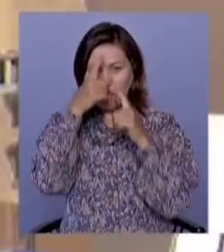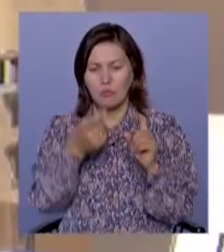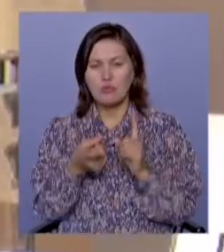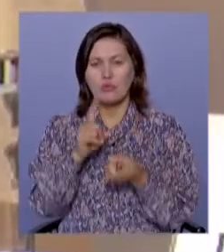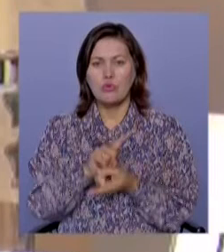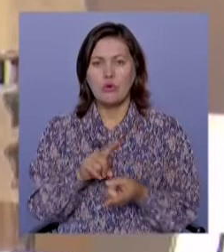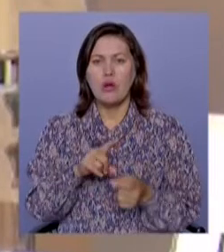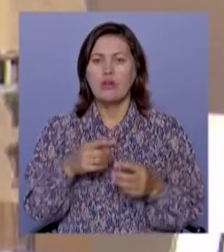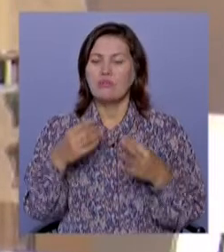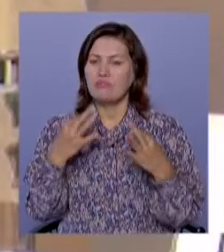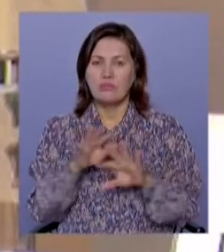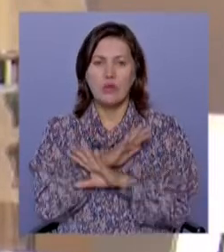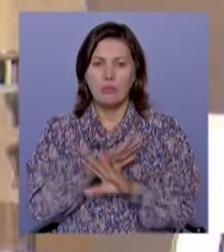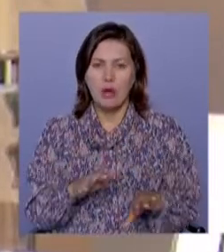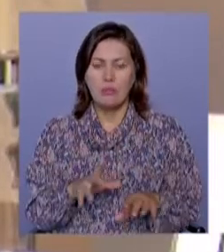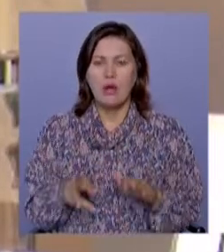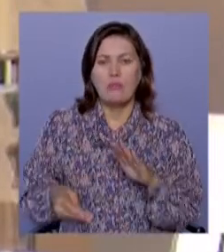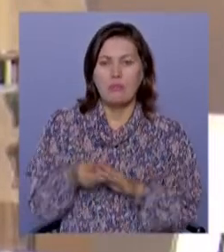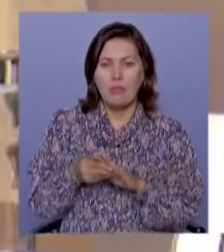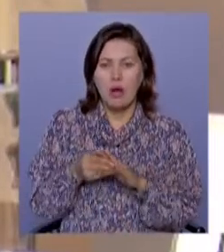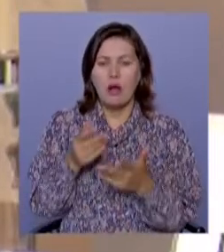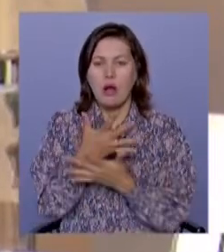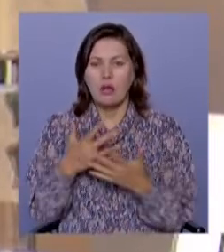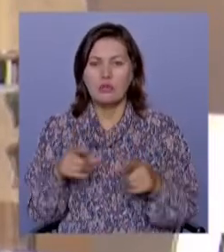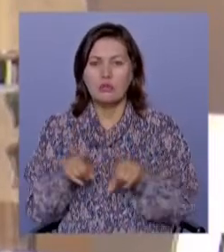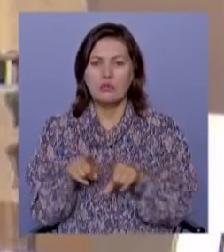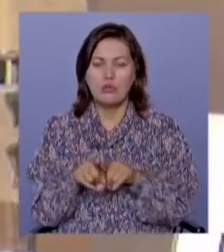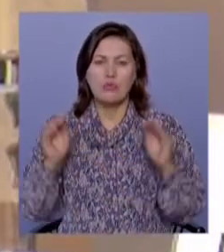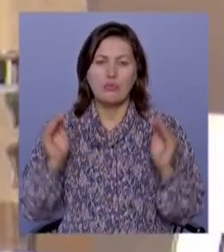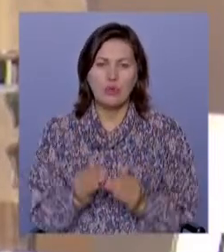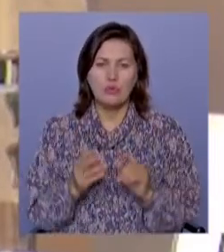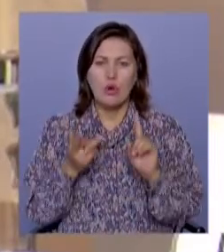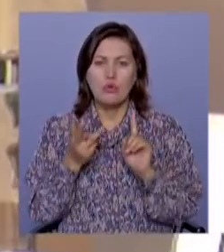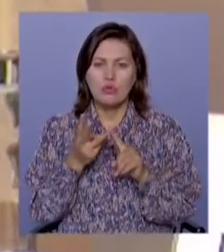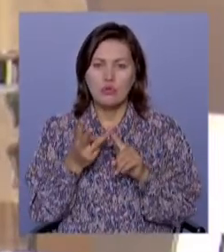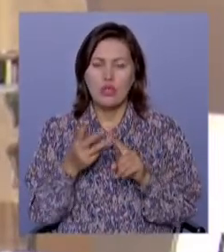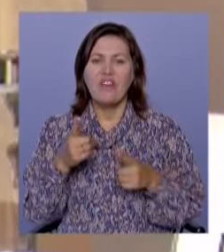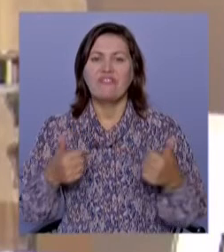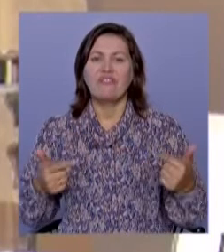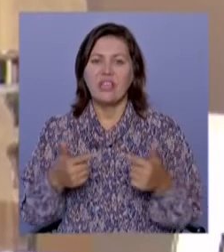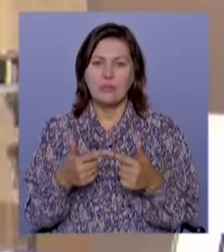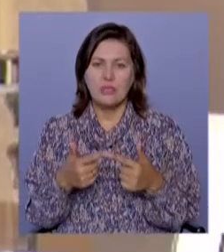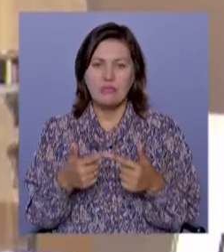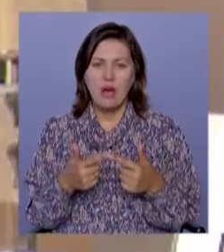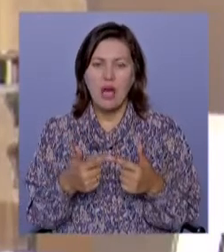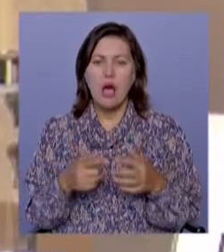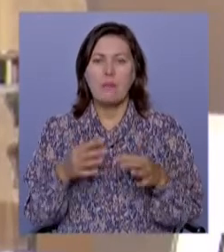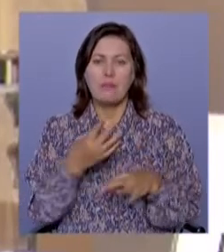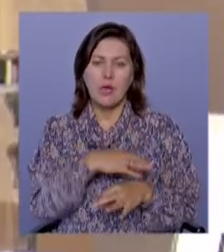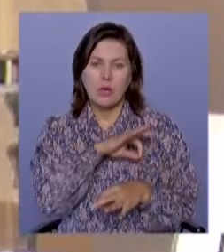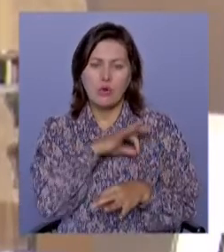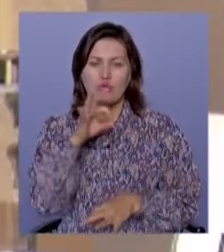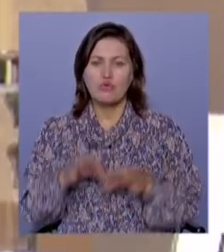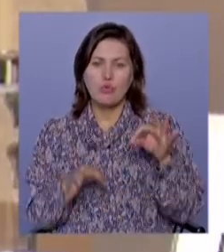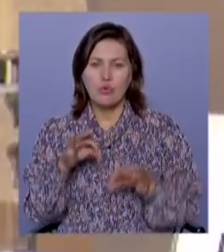өзгертуге жол бермеу, сыбайластықты төмендету. Үшіншіден, ведомстволық, прокурорлық және